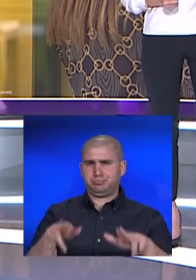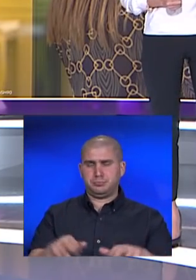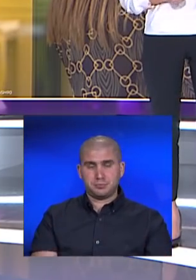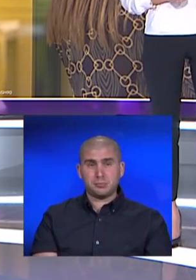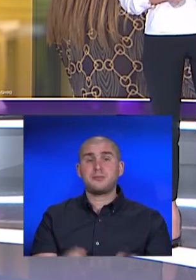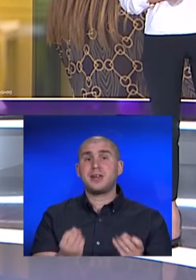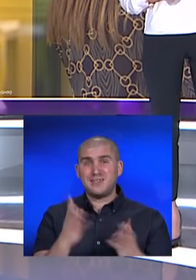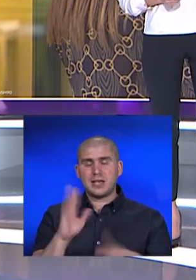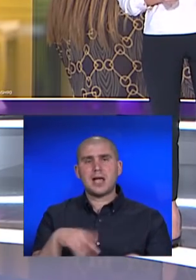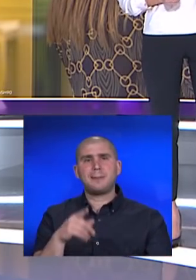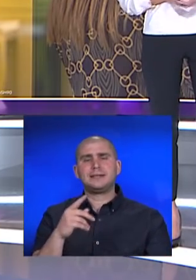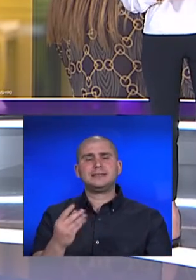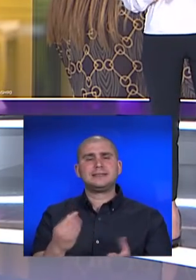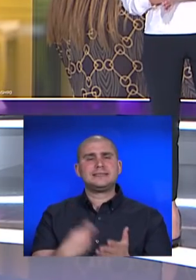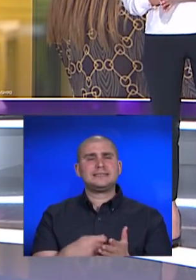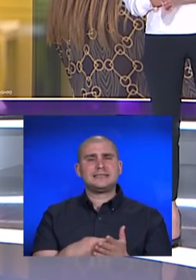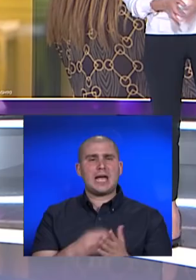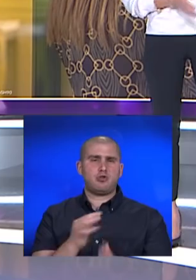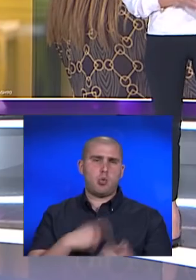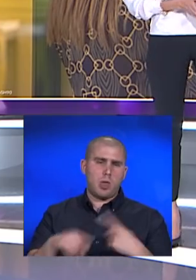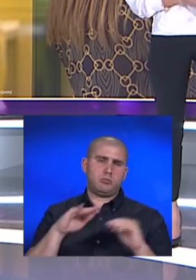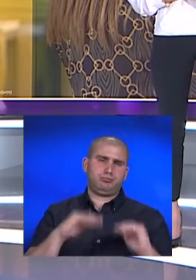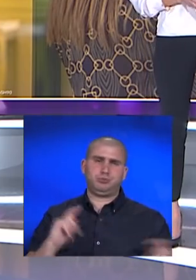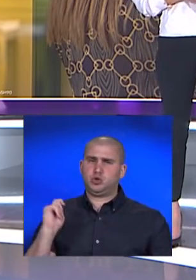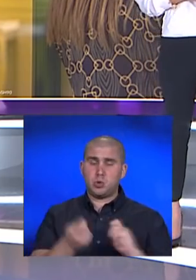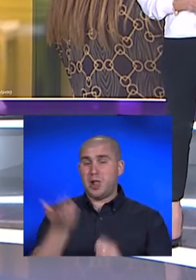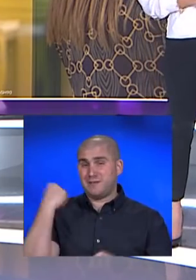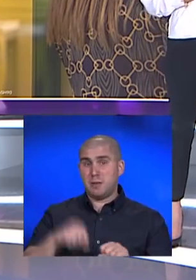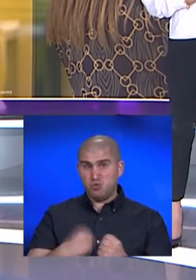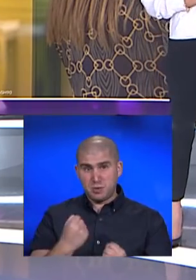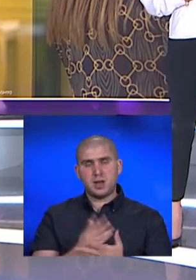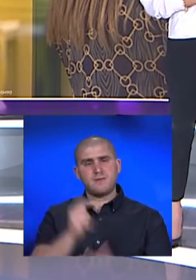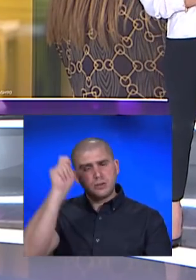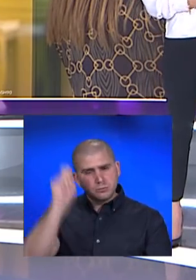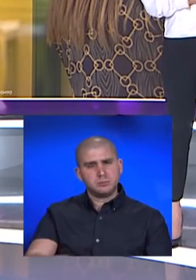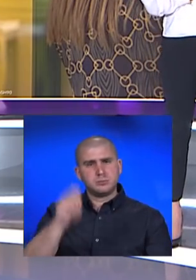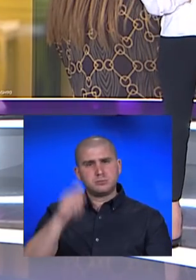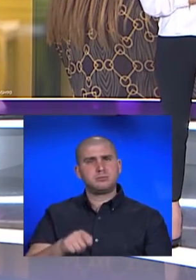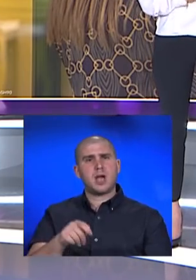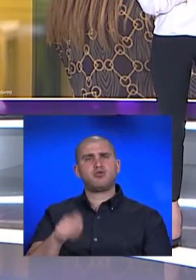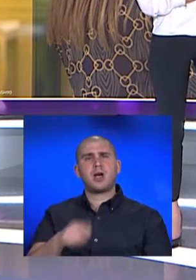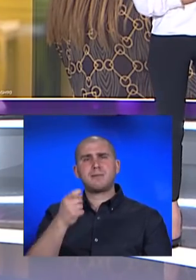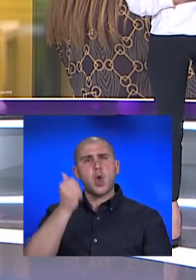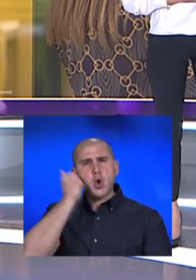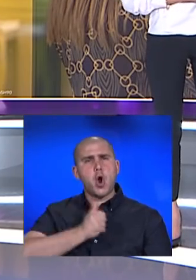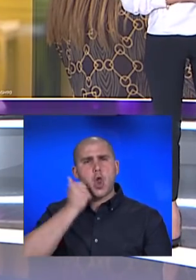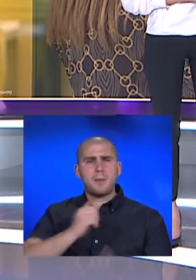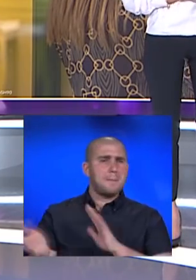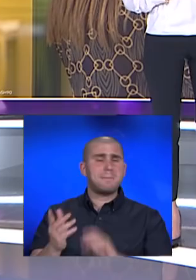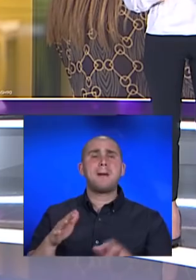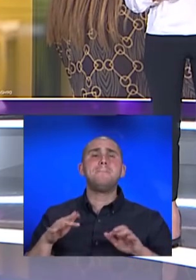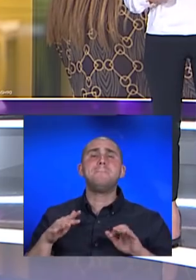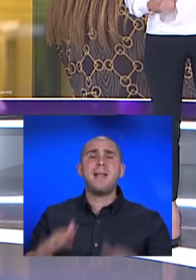הצריכה של כולנו השתנו לחלוטין. לפני המשבר גיהצנו בכרטיסי האשראי כל יום סכום של כמיליארד ומאה מיליון